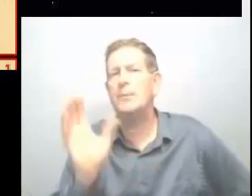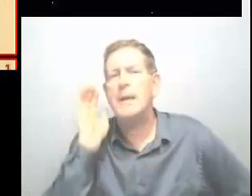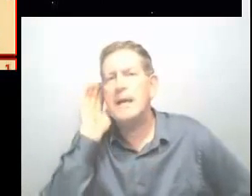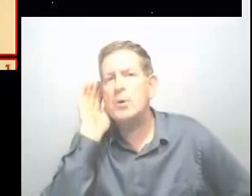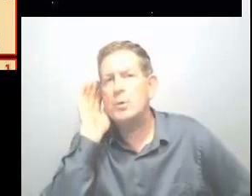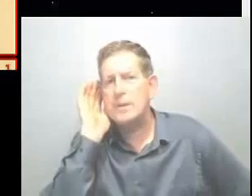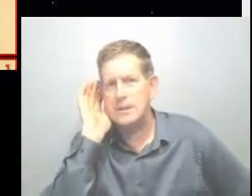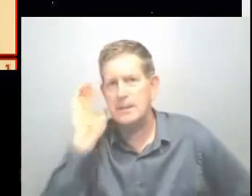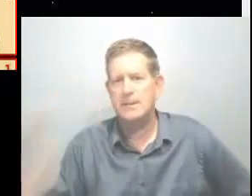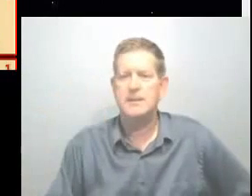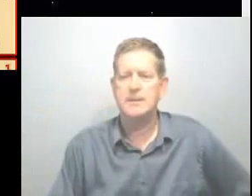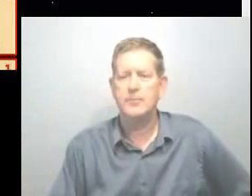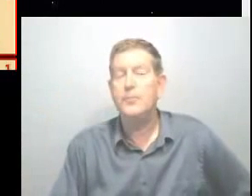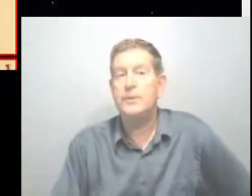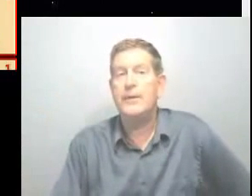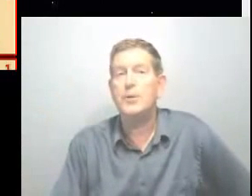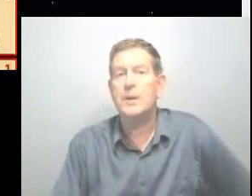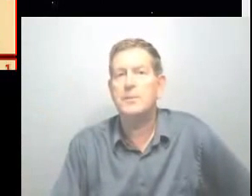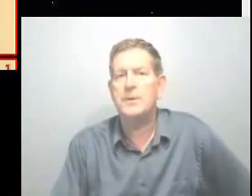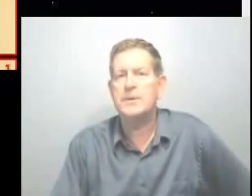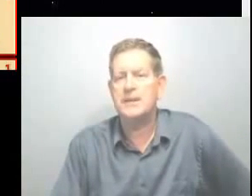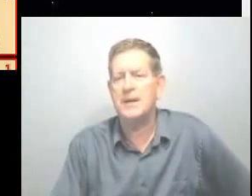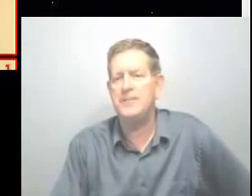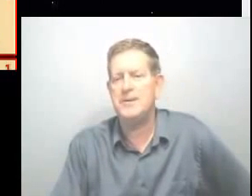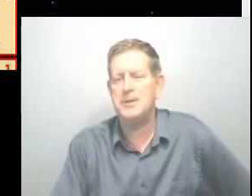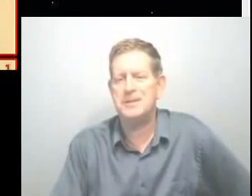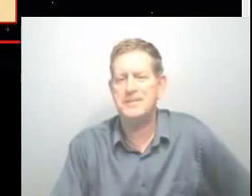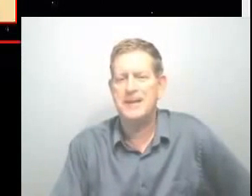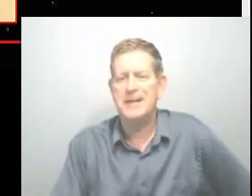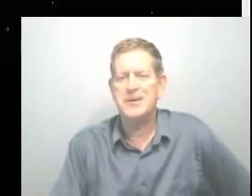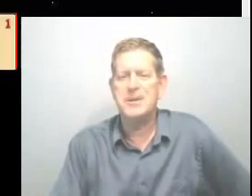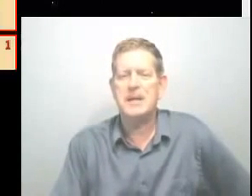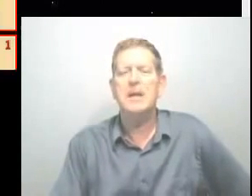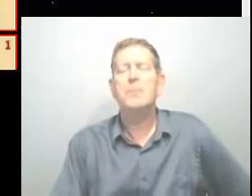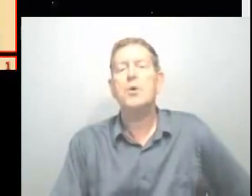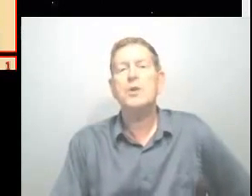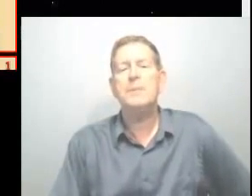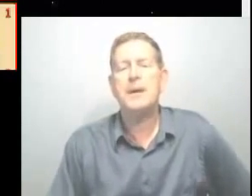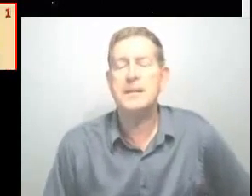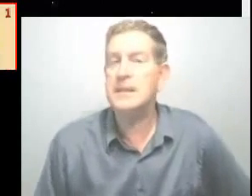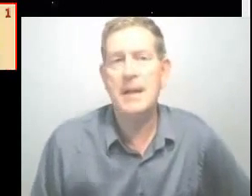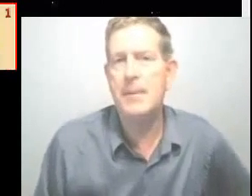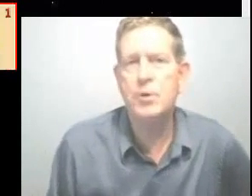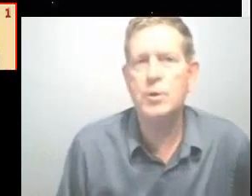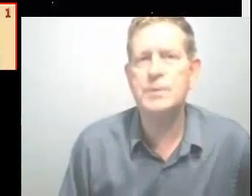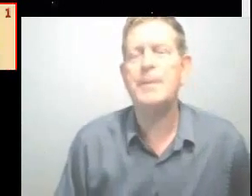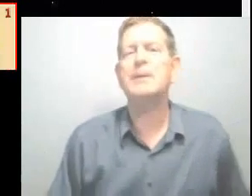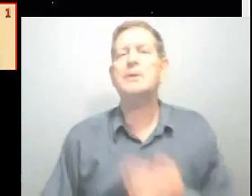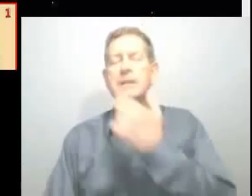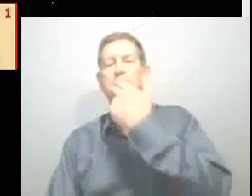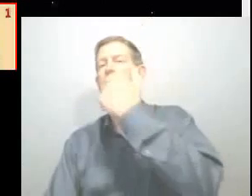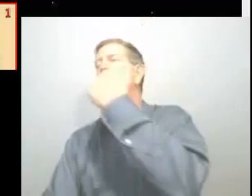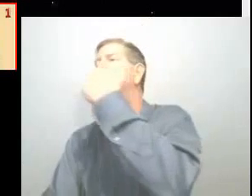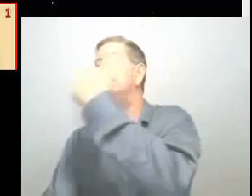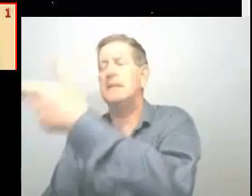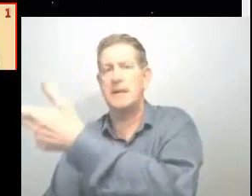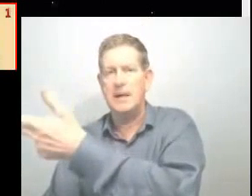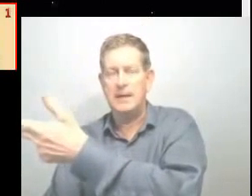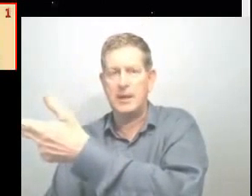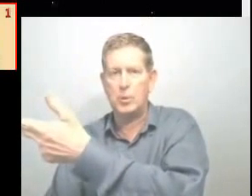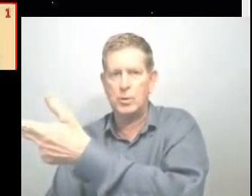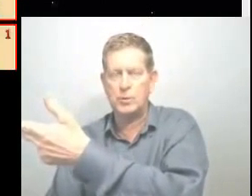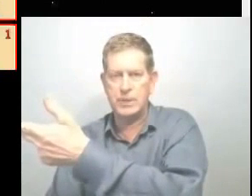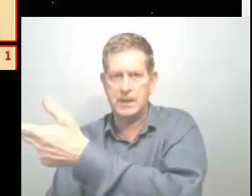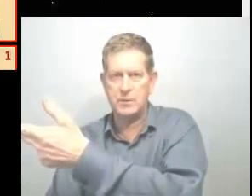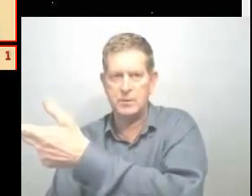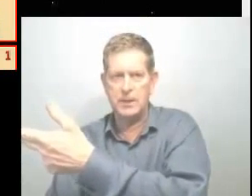tout simplement écoutez. Vous avez le droit de penser, de réfléchir. Ok, prochaine partie, c'est la même chose, mais maintenant c'est à nous de dire